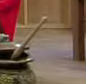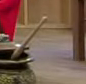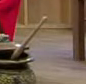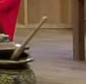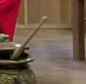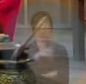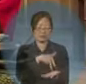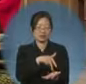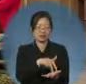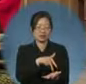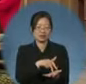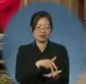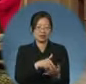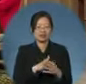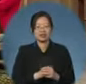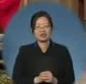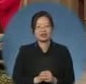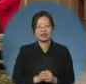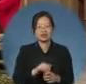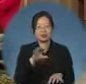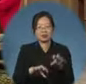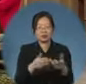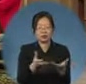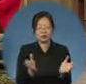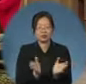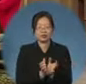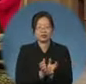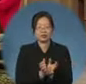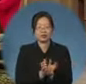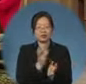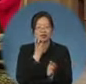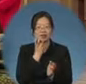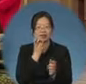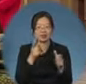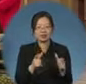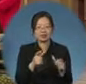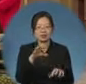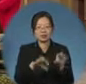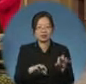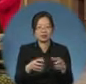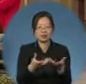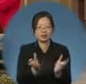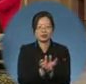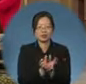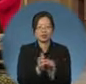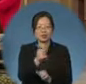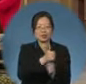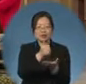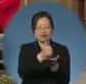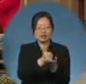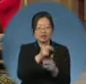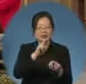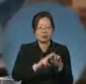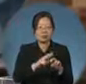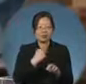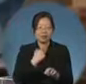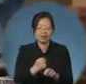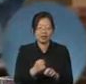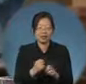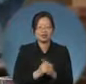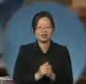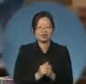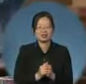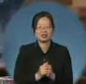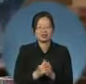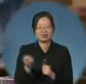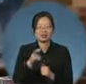그런 의미에서 왜국 마을공동체 서울시 마을공동체 위원회 뭐 총 이런 장님 앞으로 했잖아요 그게 그게